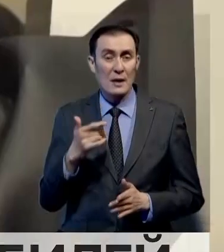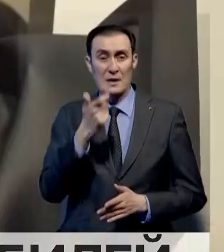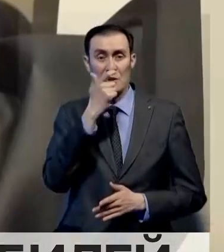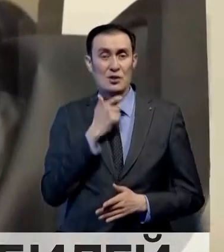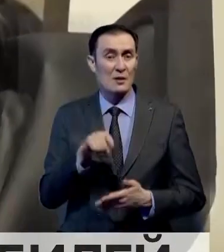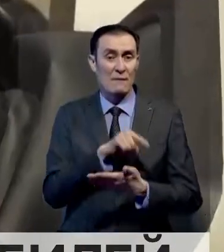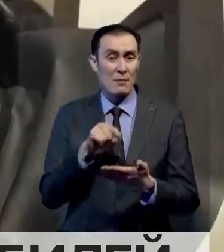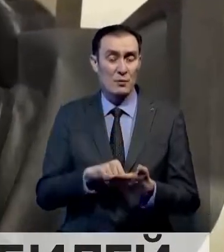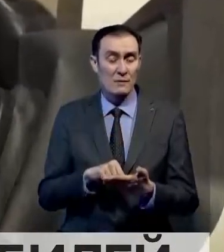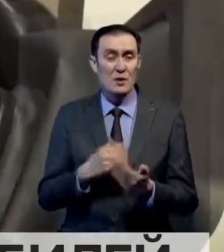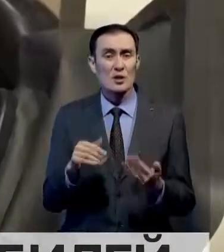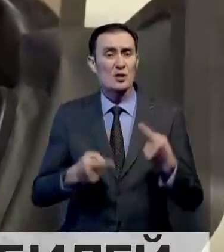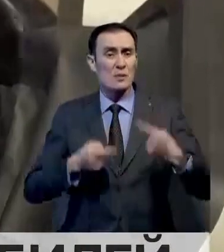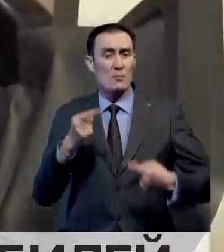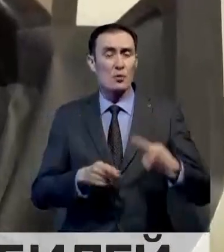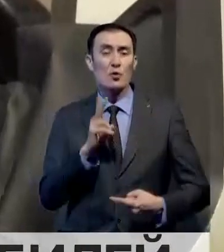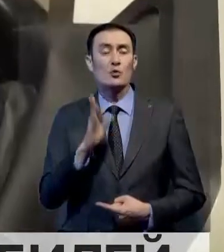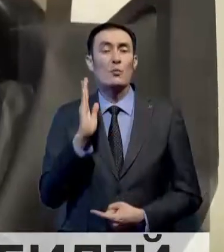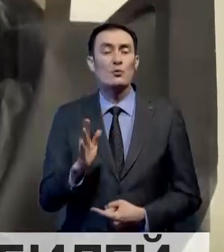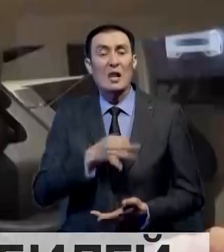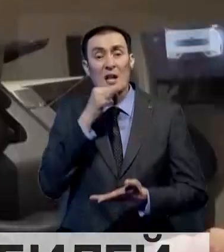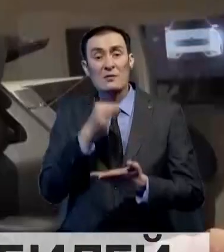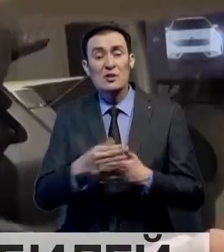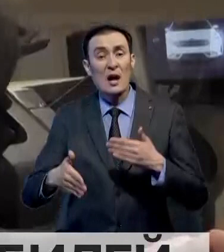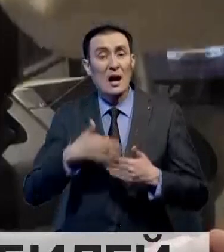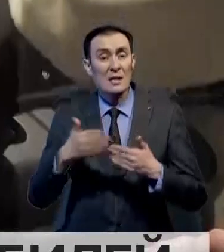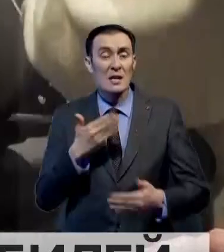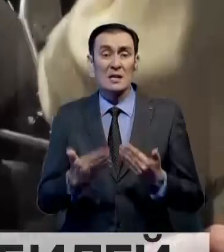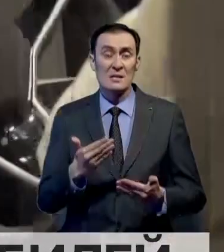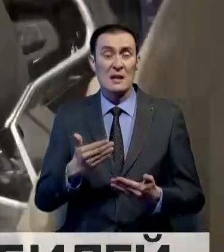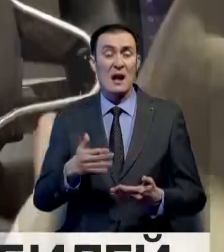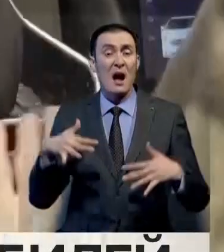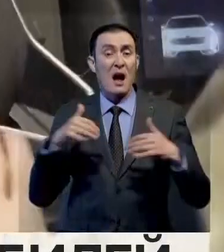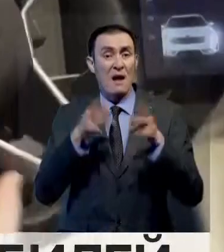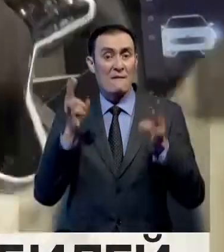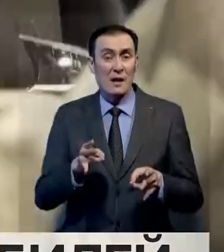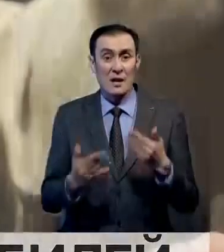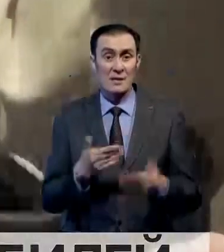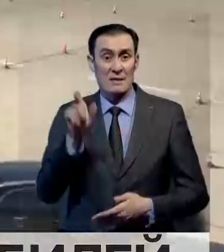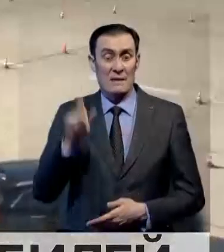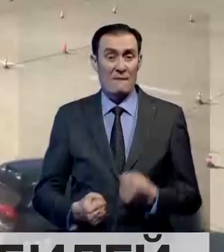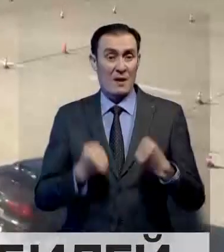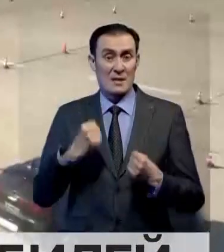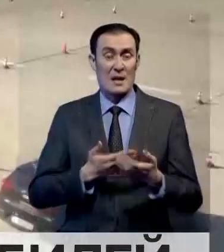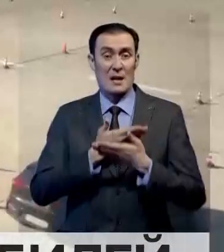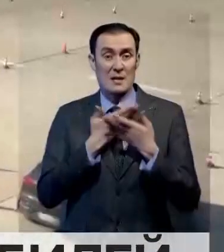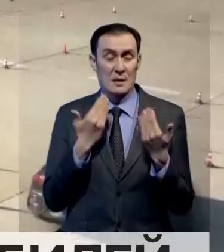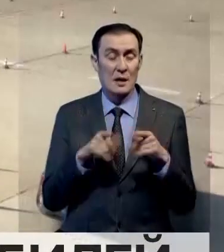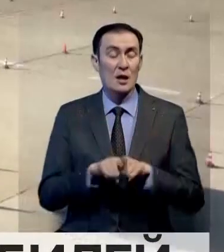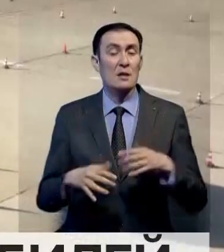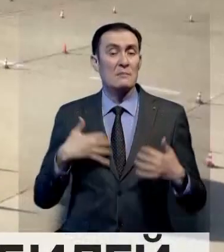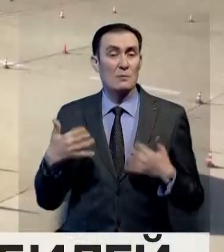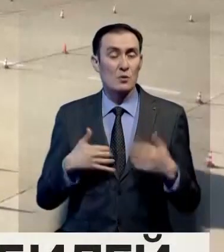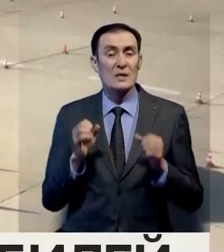этических вопросов. Сейчас идут споры, кто же будет нести ответственность в случае ДТП, если водителя как такового нет. Растет обеспокоенность по